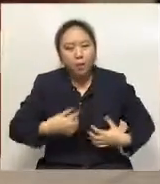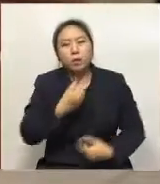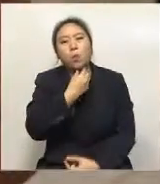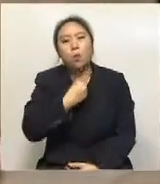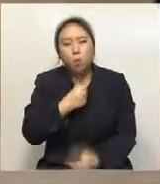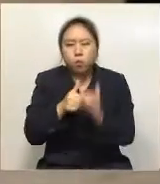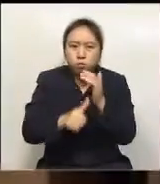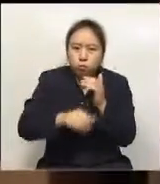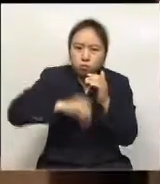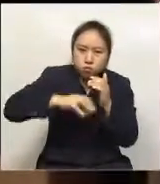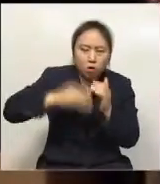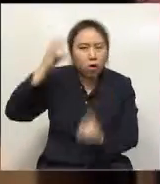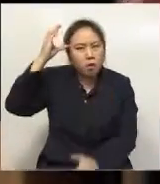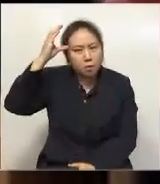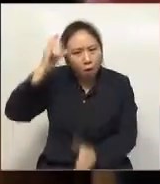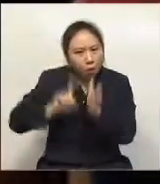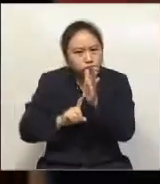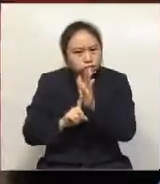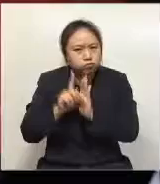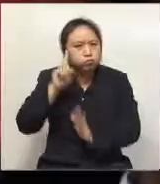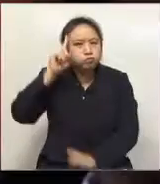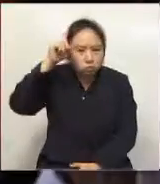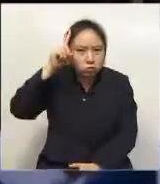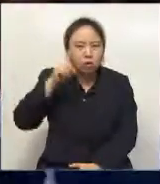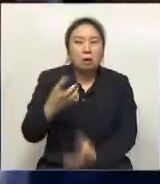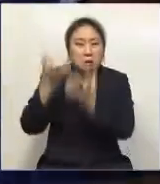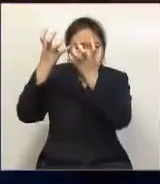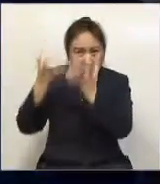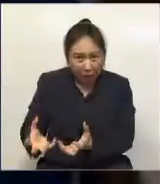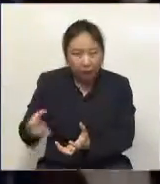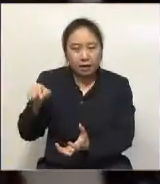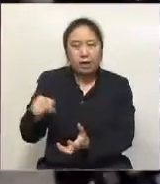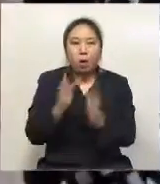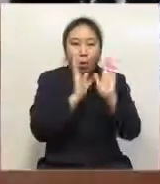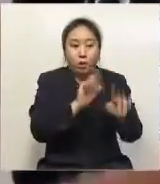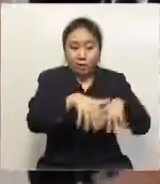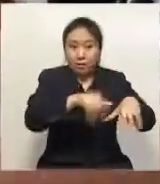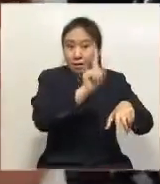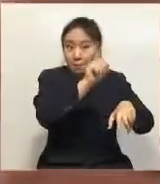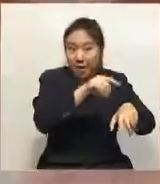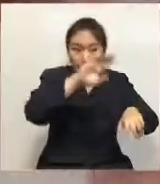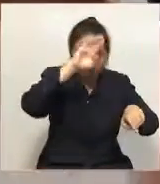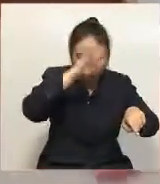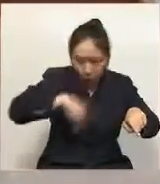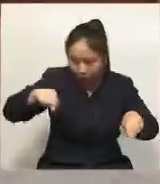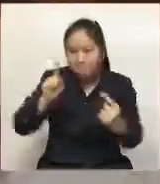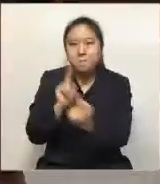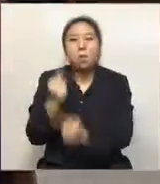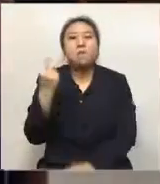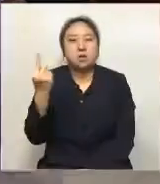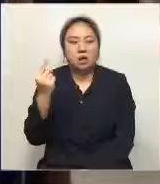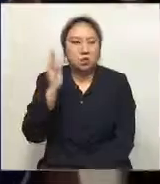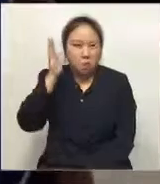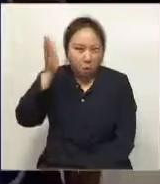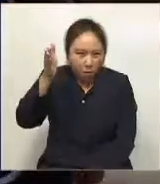ระร่วงสมองอักเสบซึ่งอาการแรงๆแบบนี้เนี่ยจะพบประมาณ1ใน 1,000 รายซึ่งจะทำให้มีความพิการเหลืออยู่กรณี